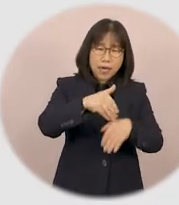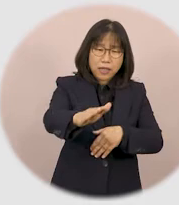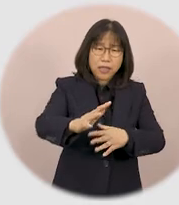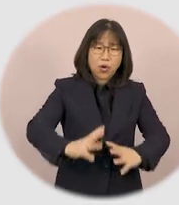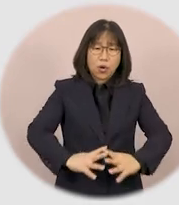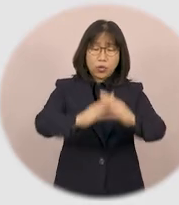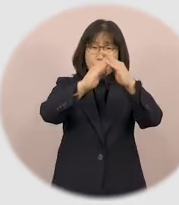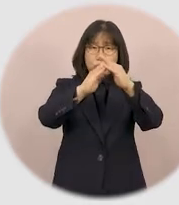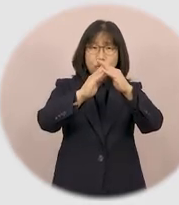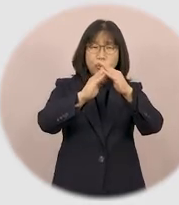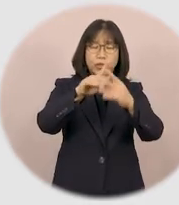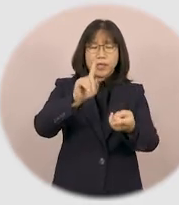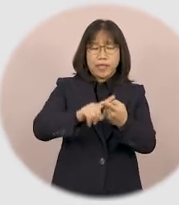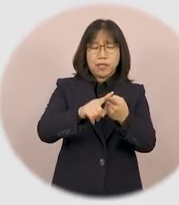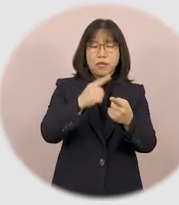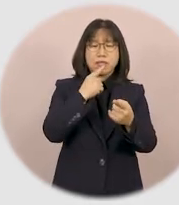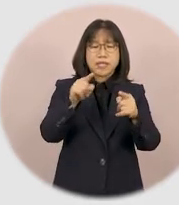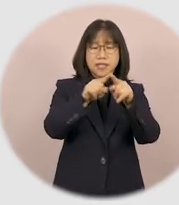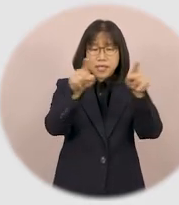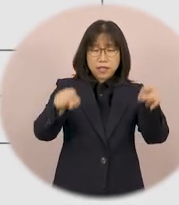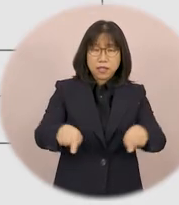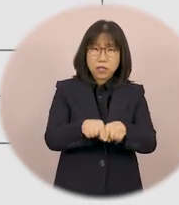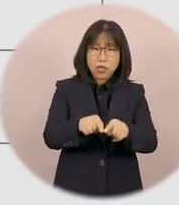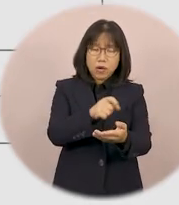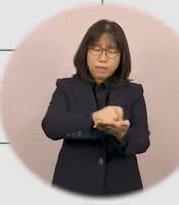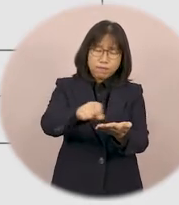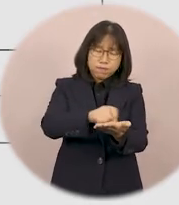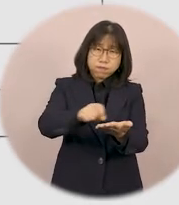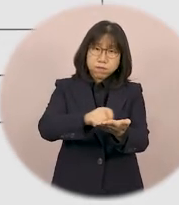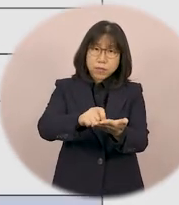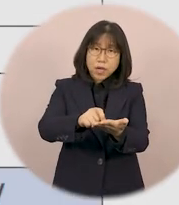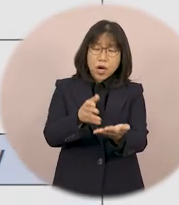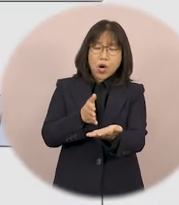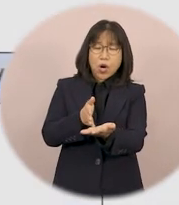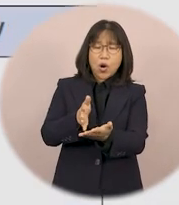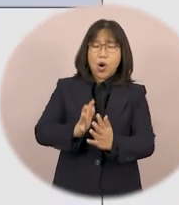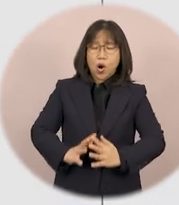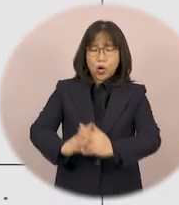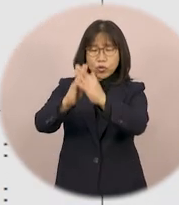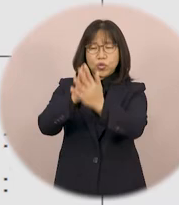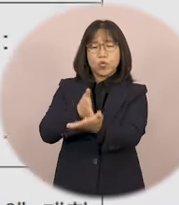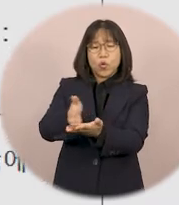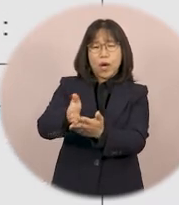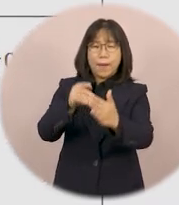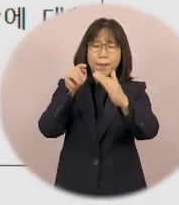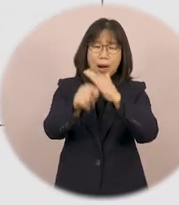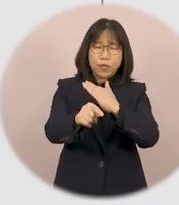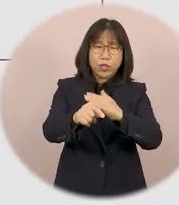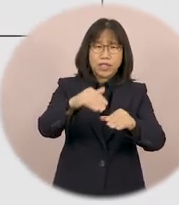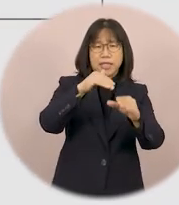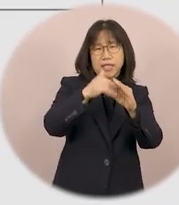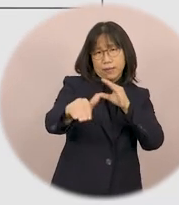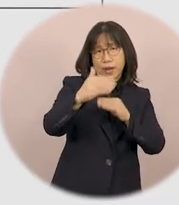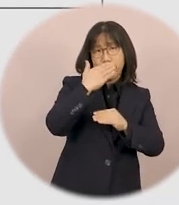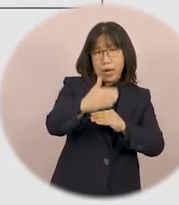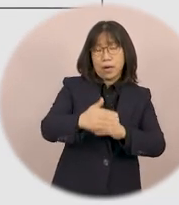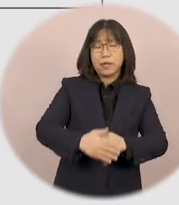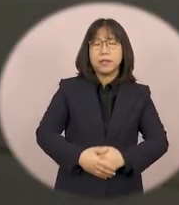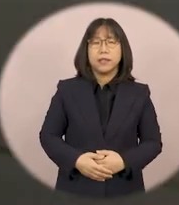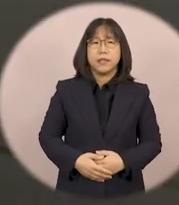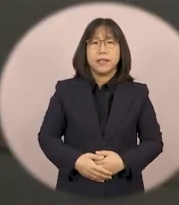게시물에 전부 된 신청서를 작성한 후 강서고 점 건축과 를 방문하거나 이메일로 제출하면 됩니다